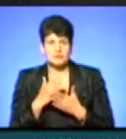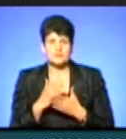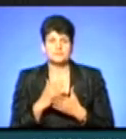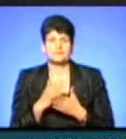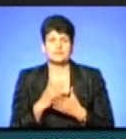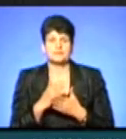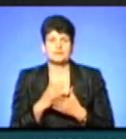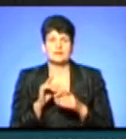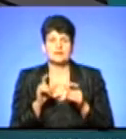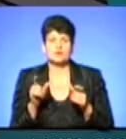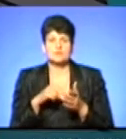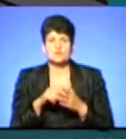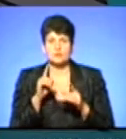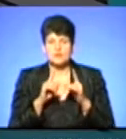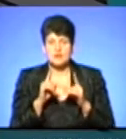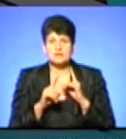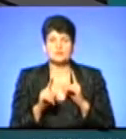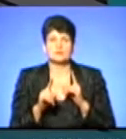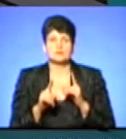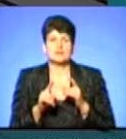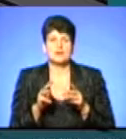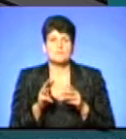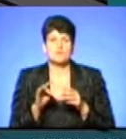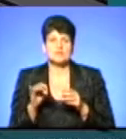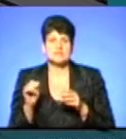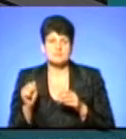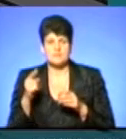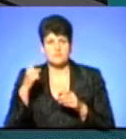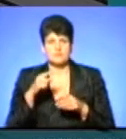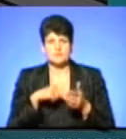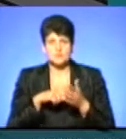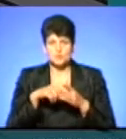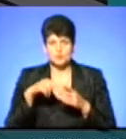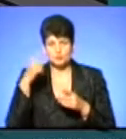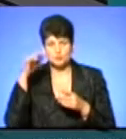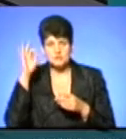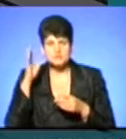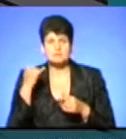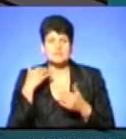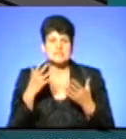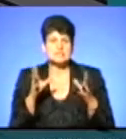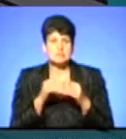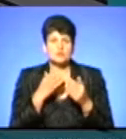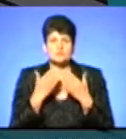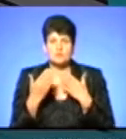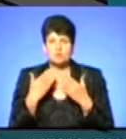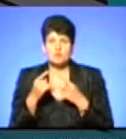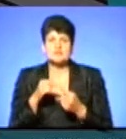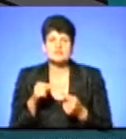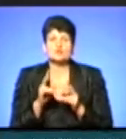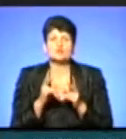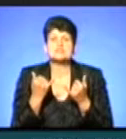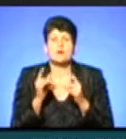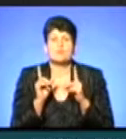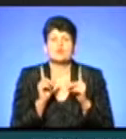лінію Тернопільської міської ради, на гарячу лінію муніципальної поліції. До нас поступає. Ми спілкуємося, ми визначаємо, хто